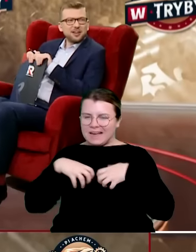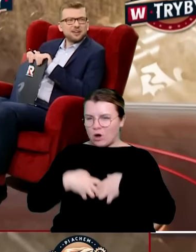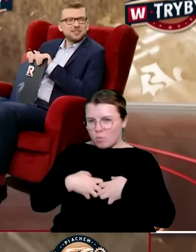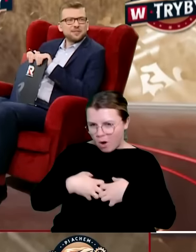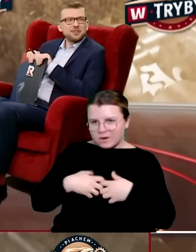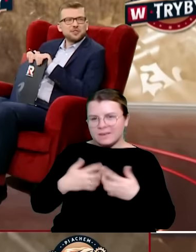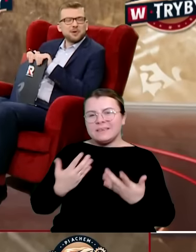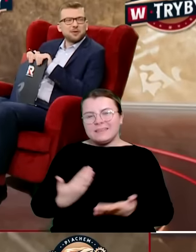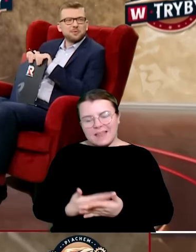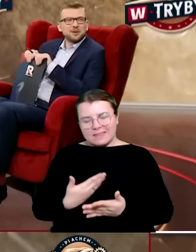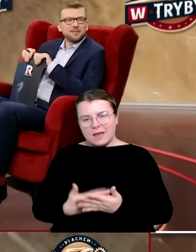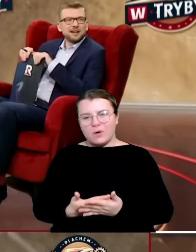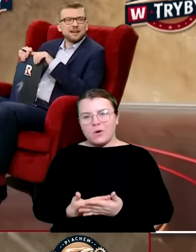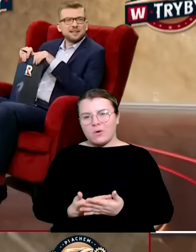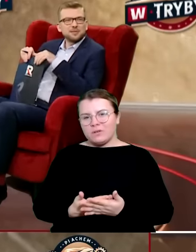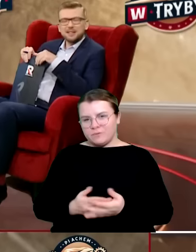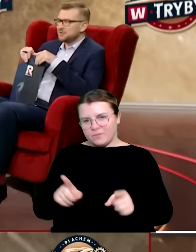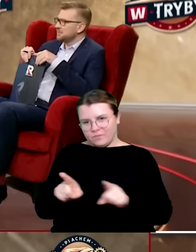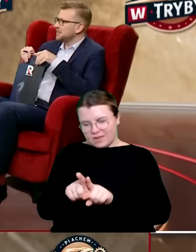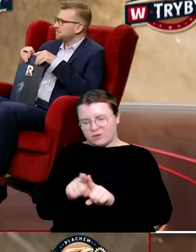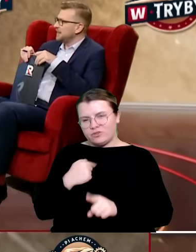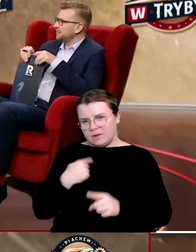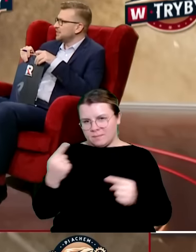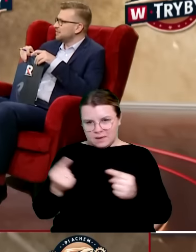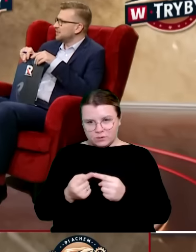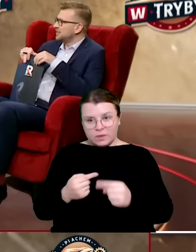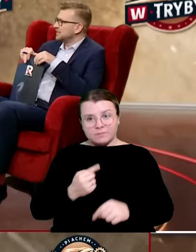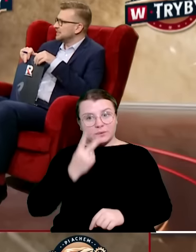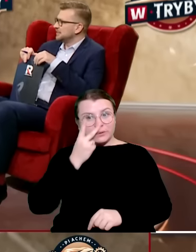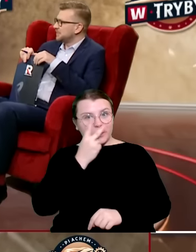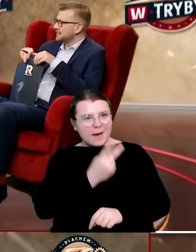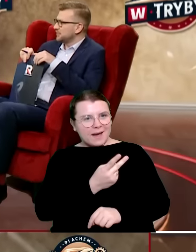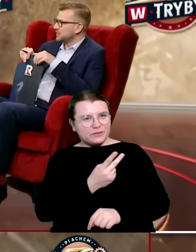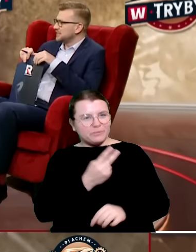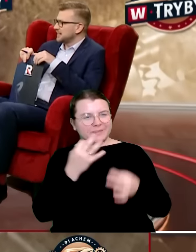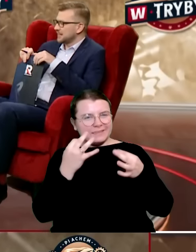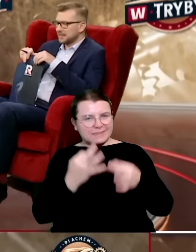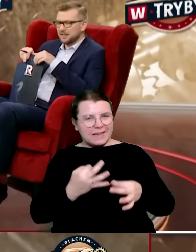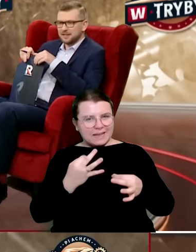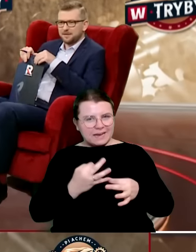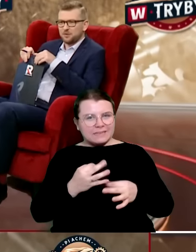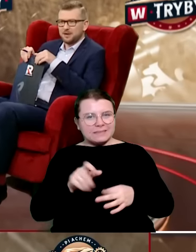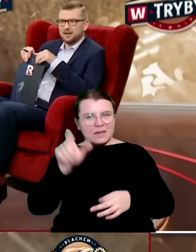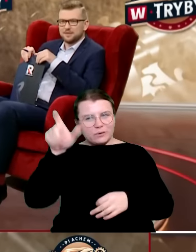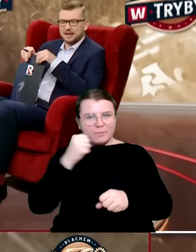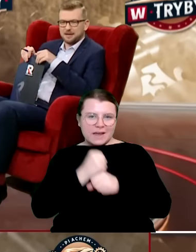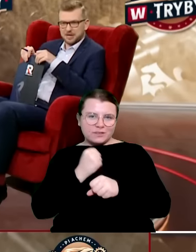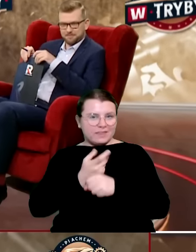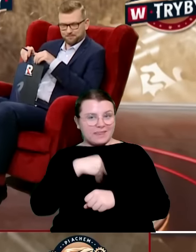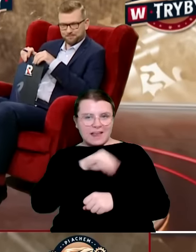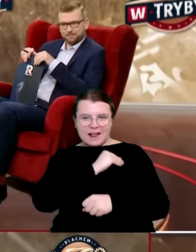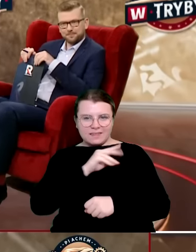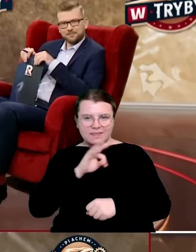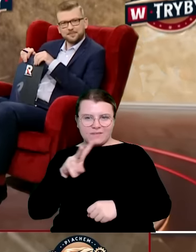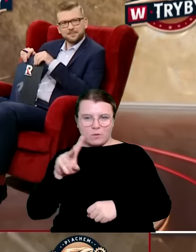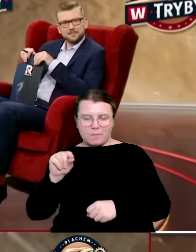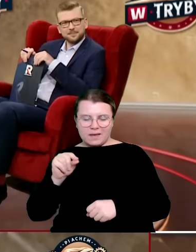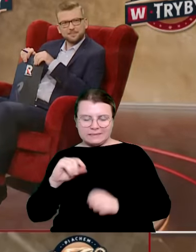Więc trochę rozrywki do śmiechu mi się wydaje. Zobaczmy pewną pracownicę nielegalnej TVP w Sejmie.